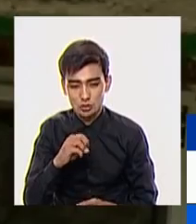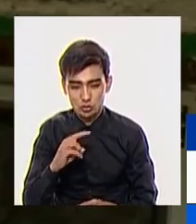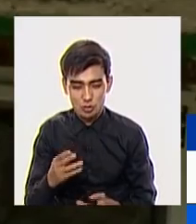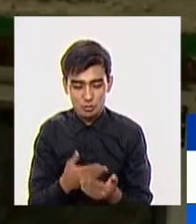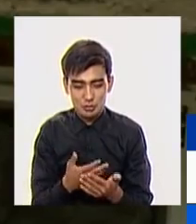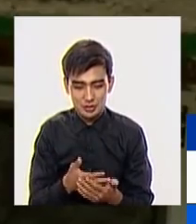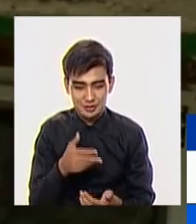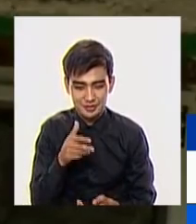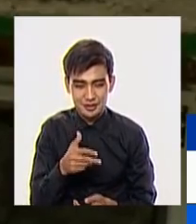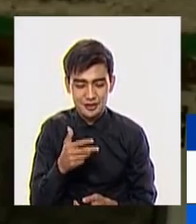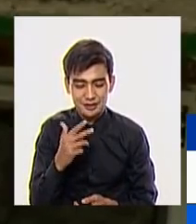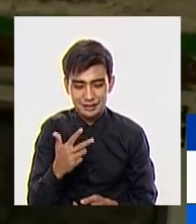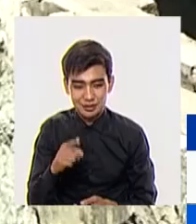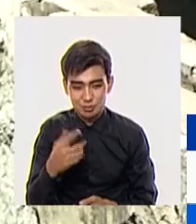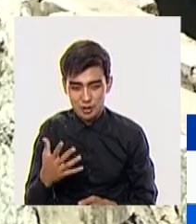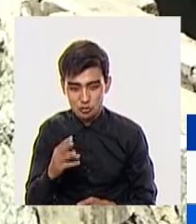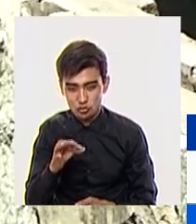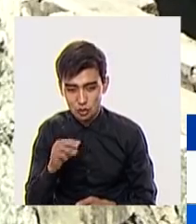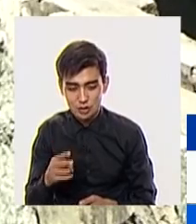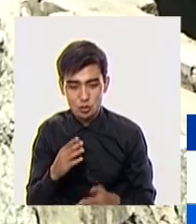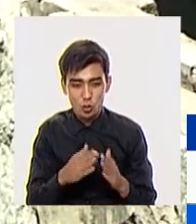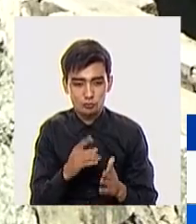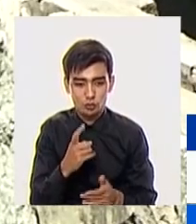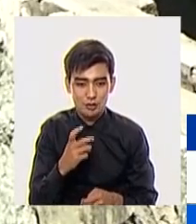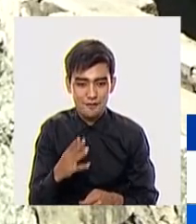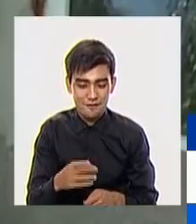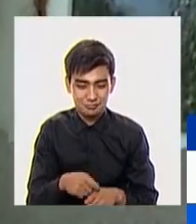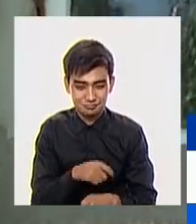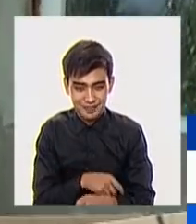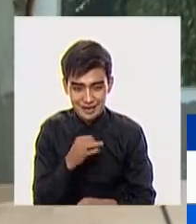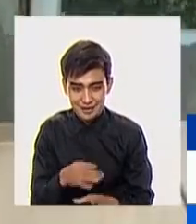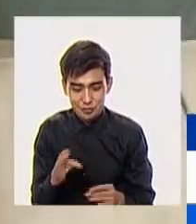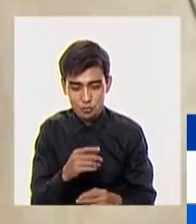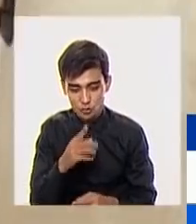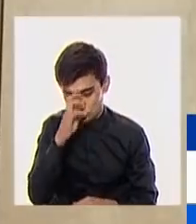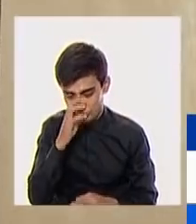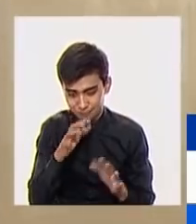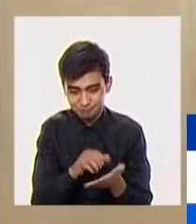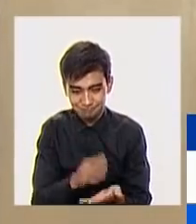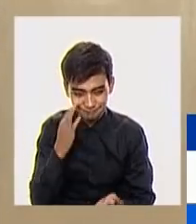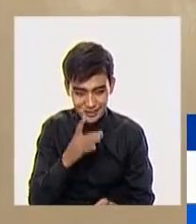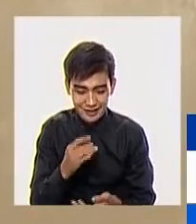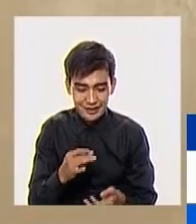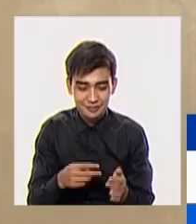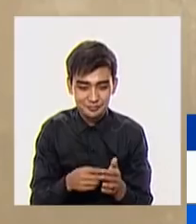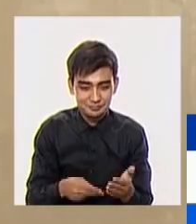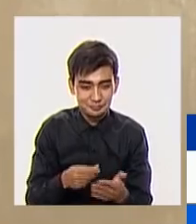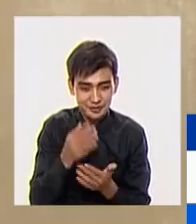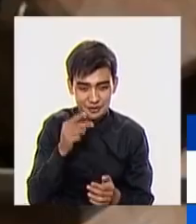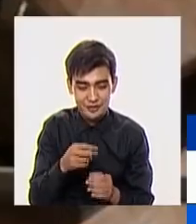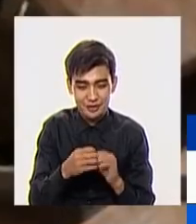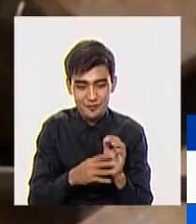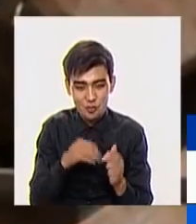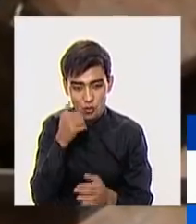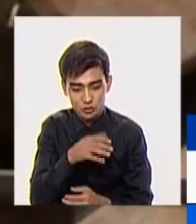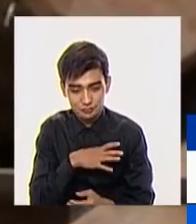в 3,5 сотки и дом в 100 квадратов Елены Вороной хотят изъять под госнужды. В качестве компенсации еще в